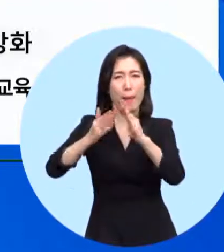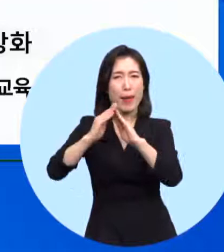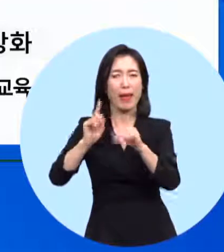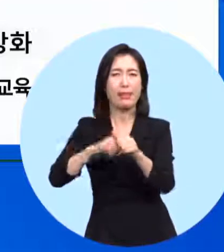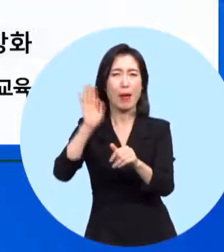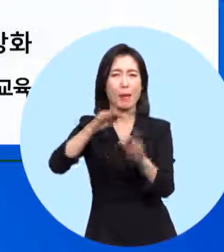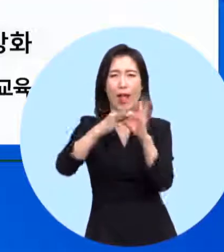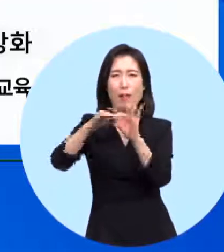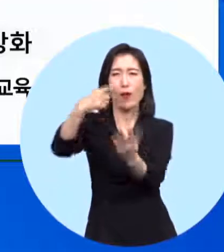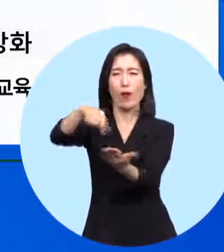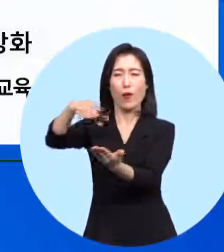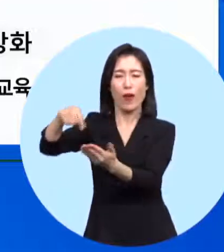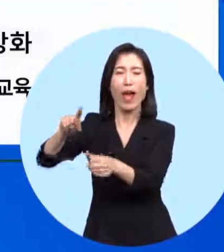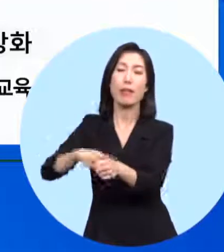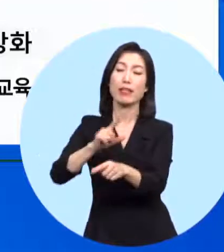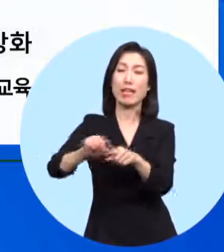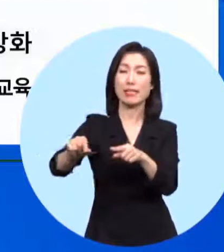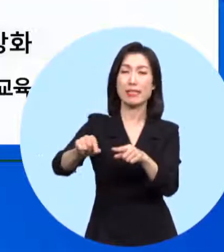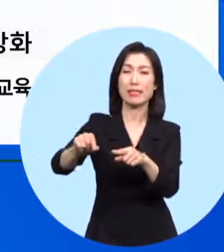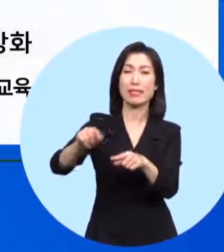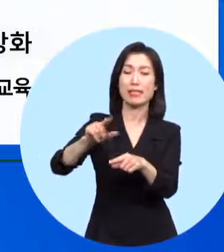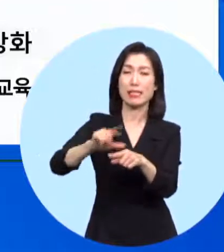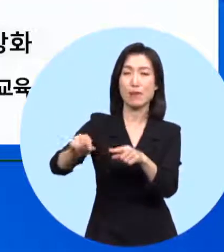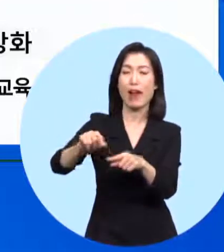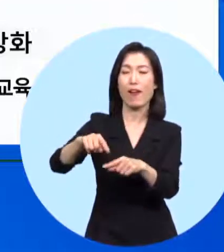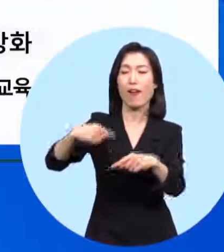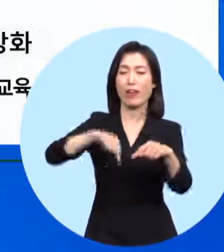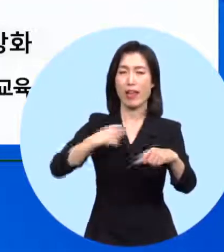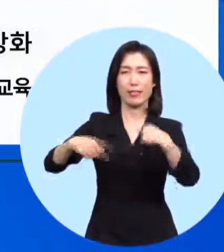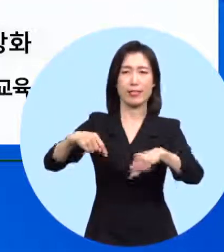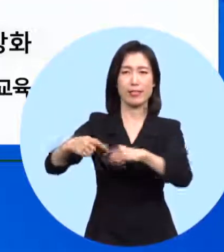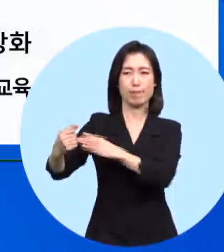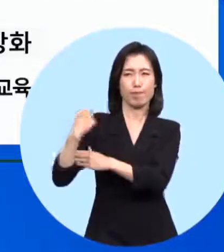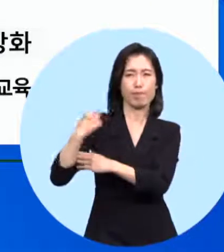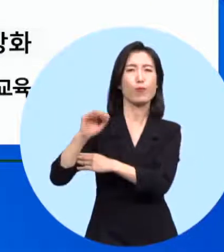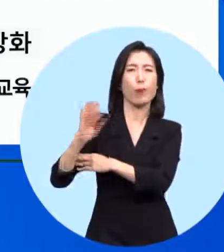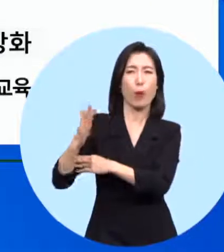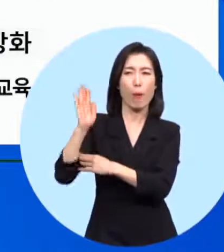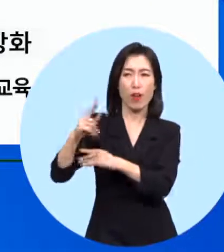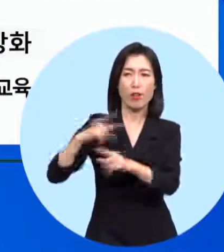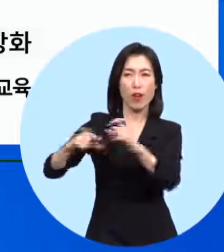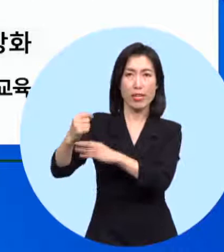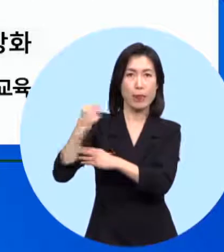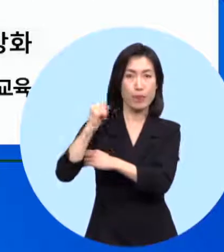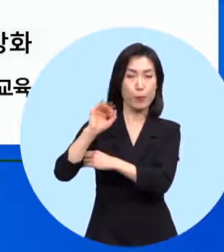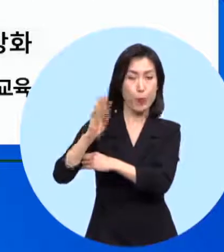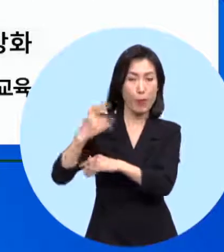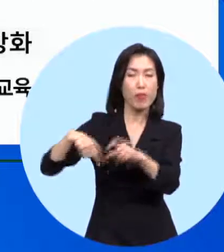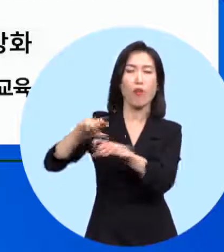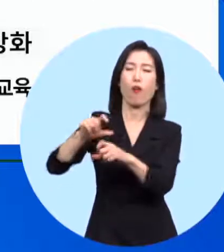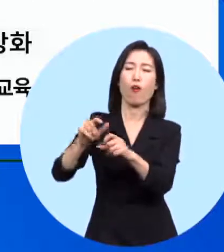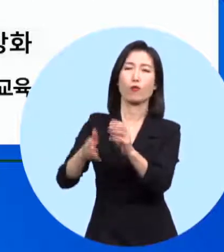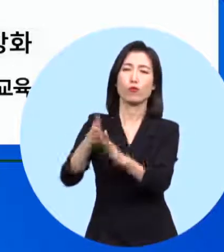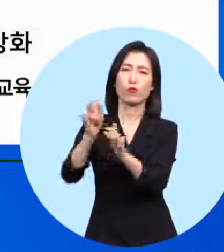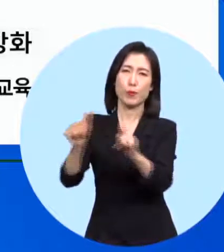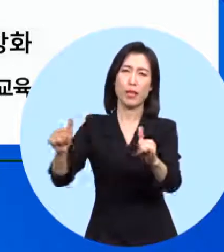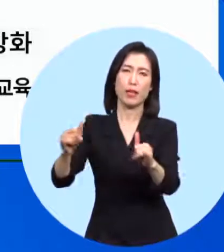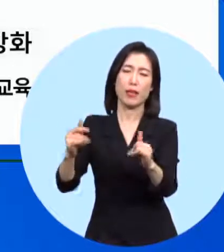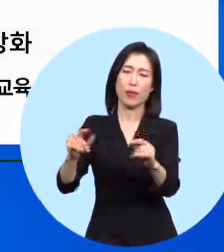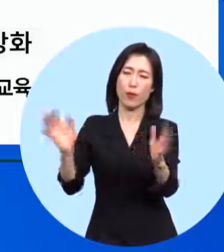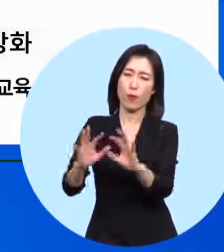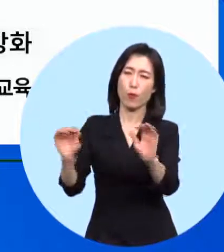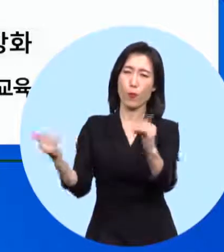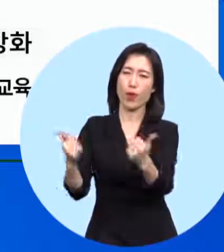저는 자치 역량이 강화될 거고 주민의 자치 역량이 강화되면 그 강화된 자치 역량을 토대로 주민 자치의